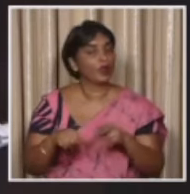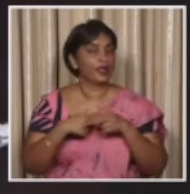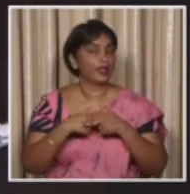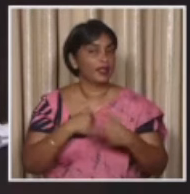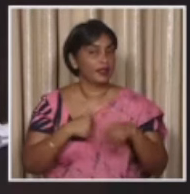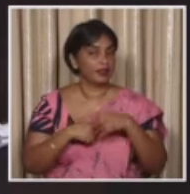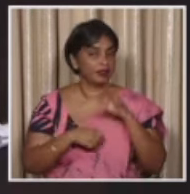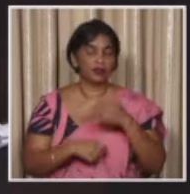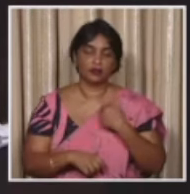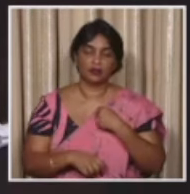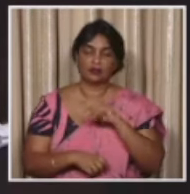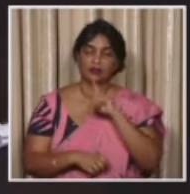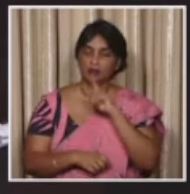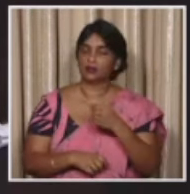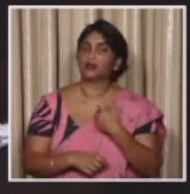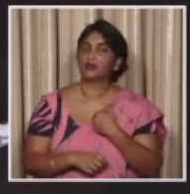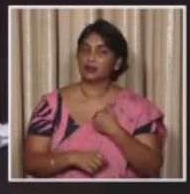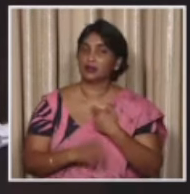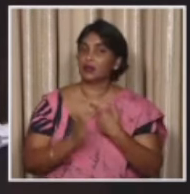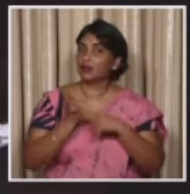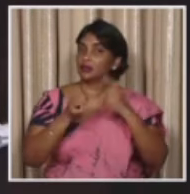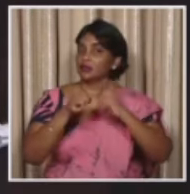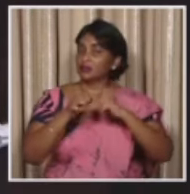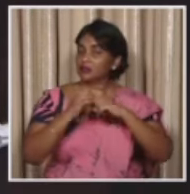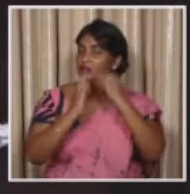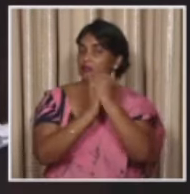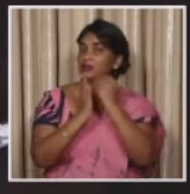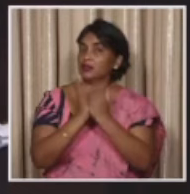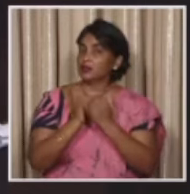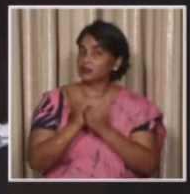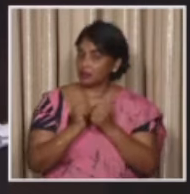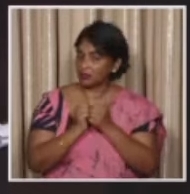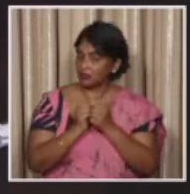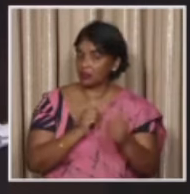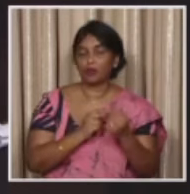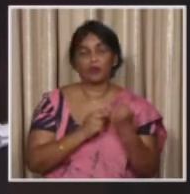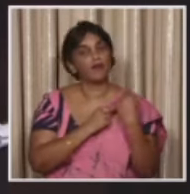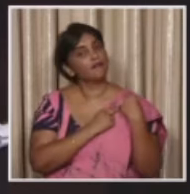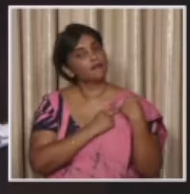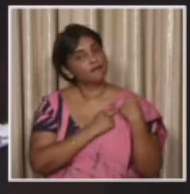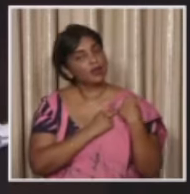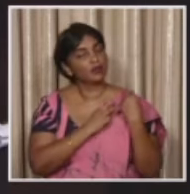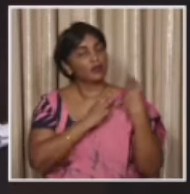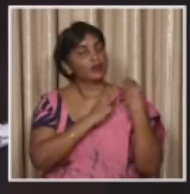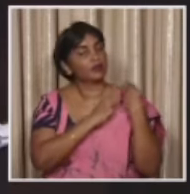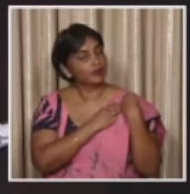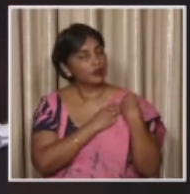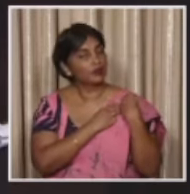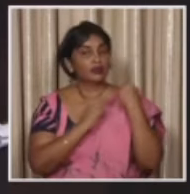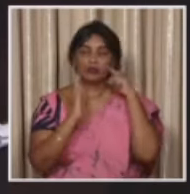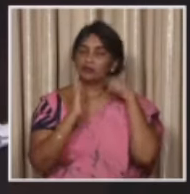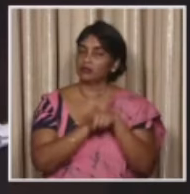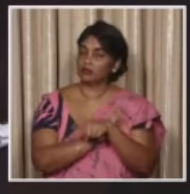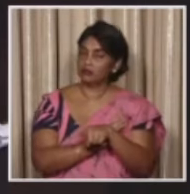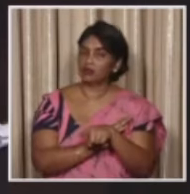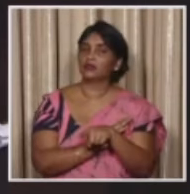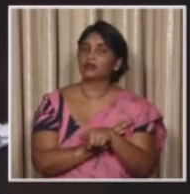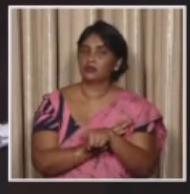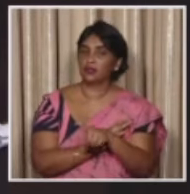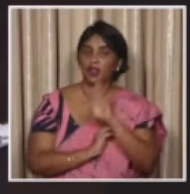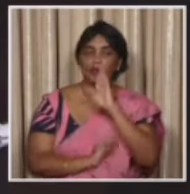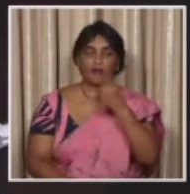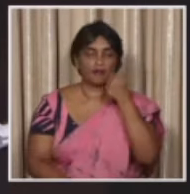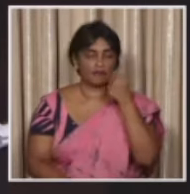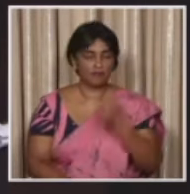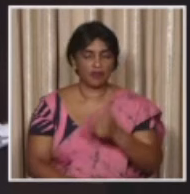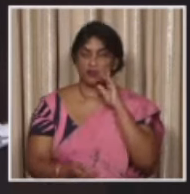නිසා තමයි අපි කියන්නේ ප්‍රසම්පාදන ක්‍රමවේදය වගකීම වගවීම විනිවිද භාවය අතිශයින්